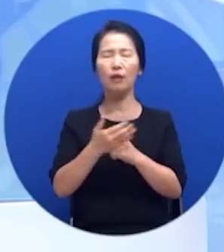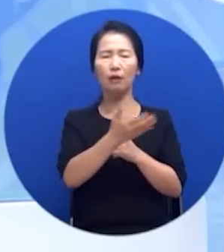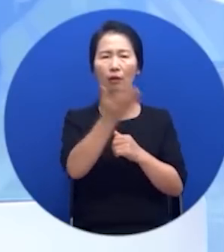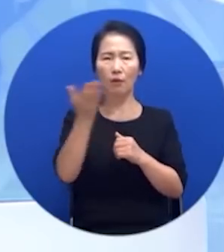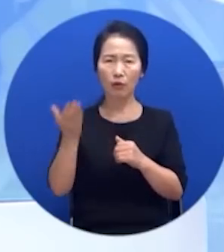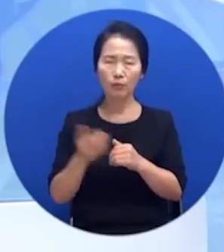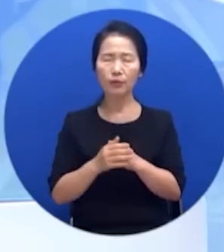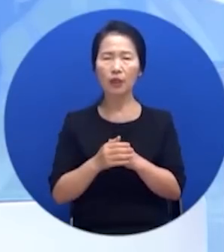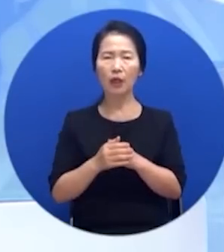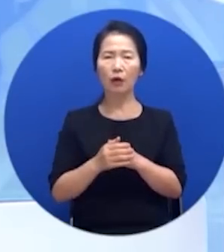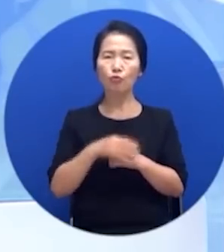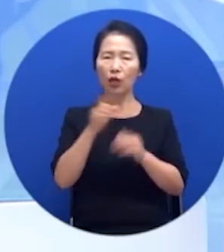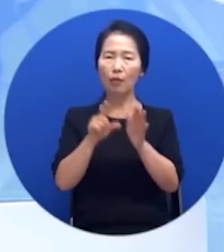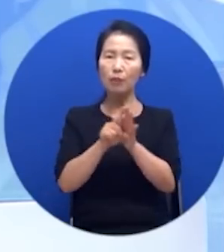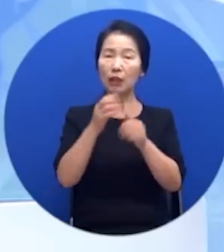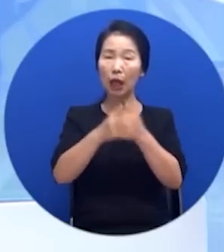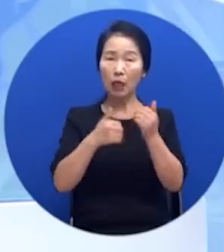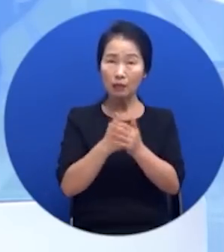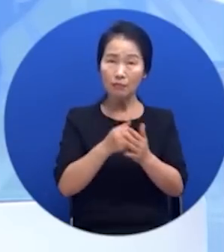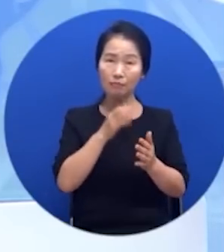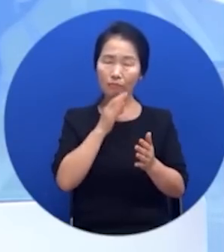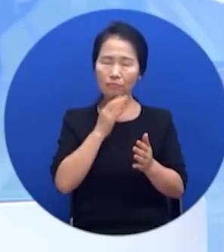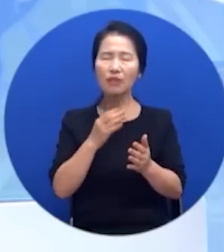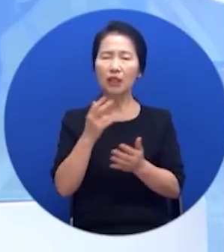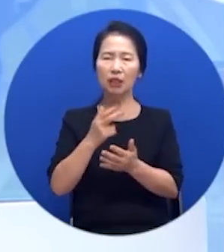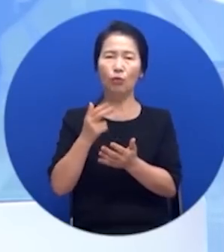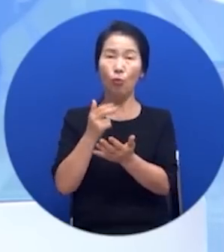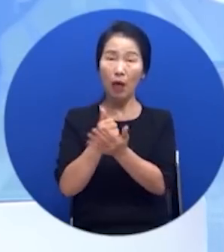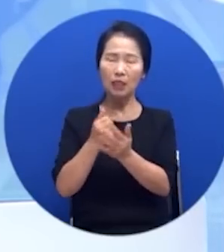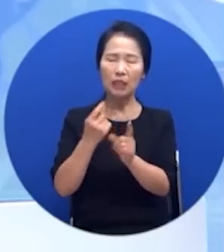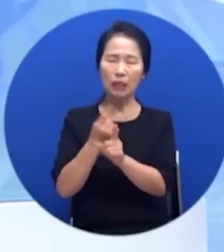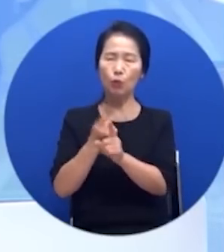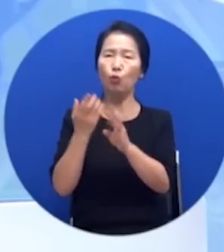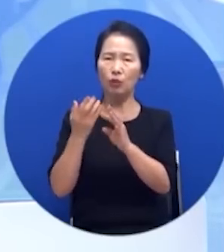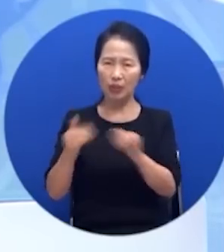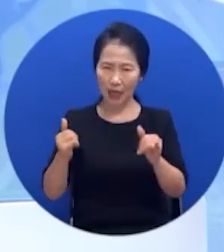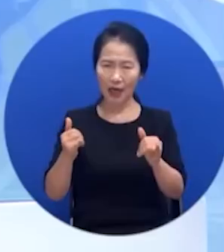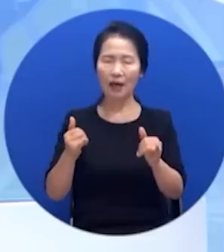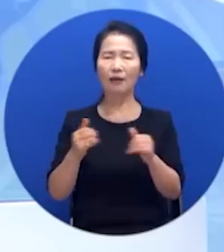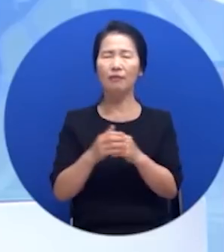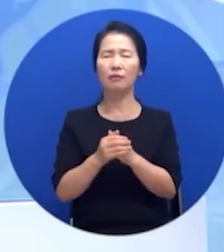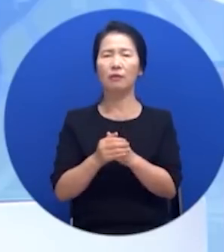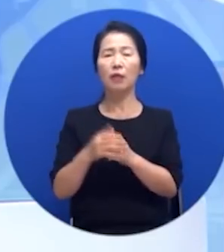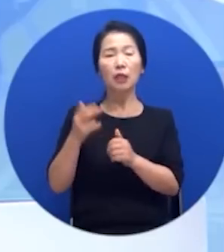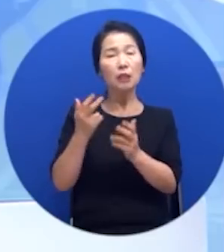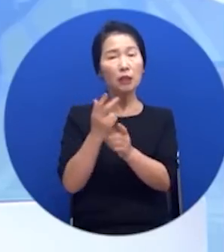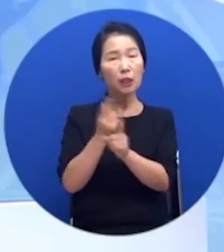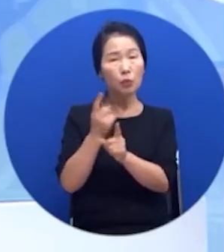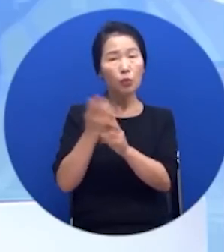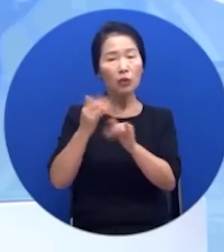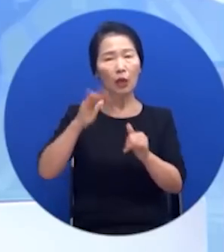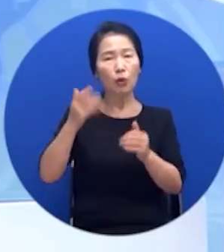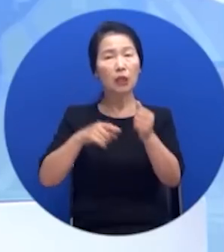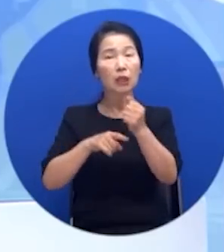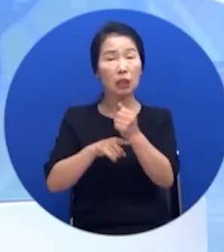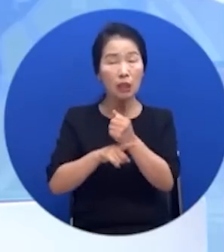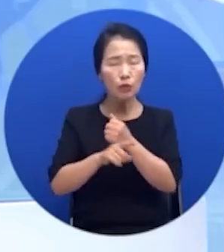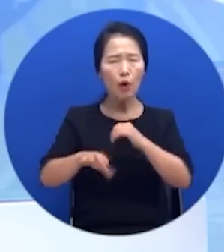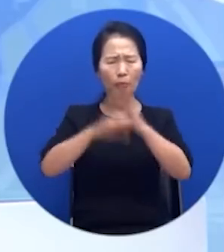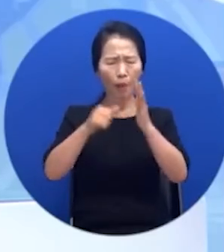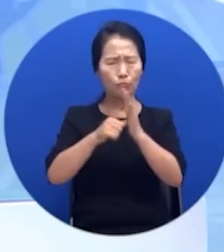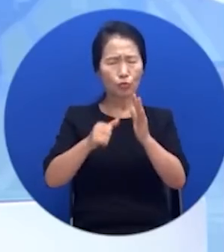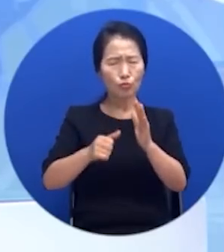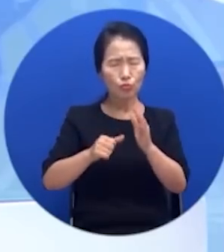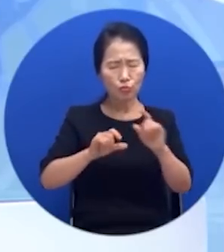하나님은 치료하시는 하나님인 줄 믿습니다. 하나님이 치료자가 되시는 그 이유는 하나님이 만물의